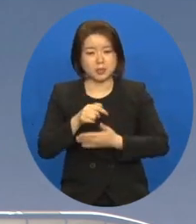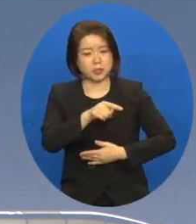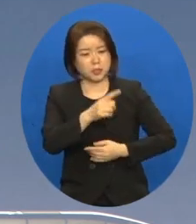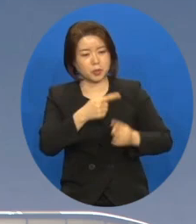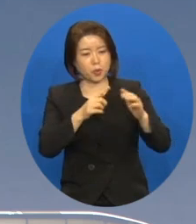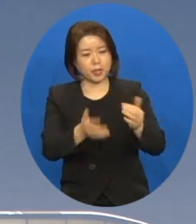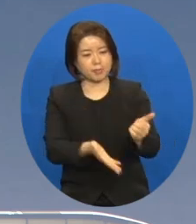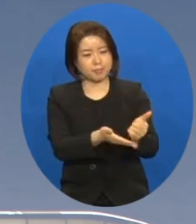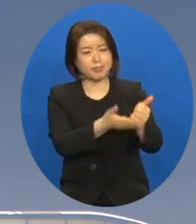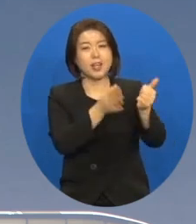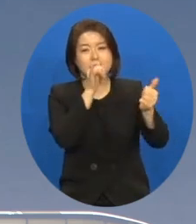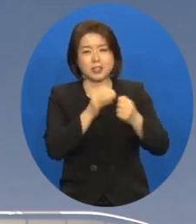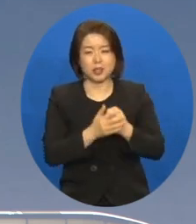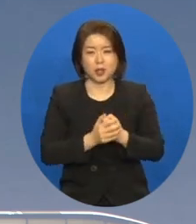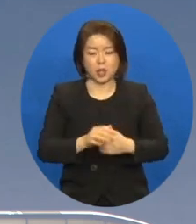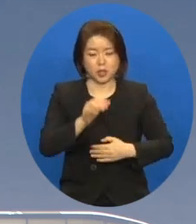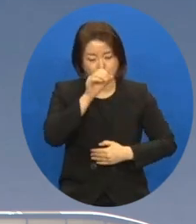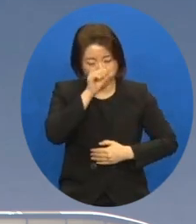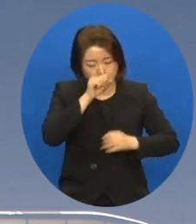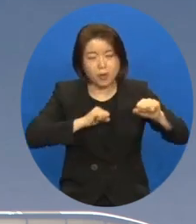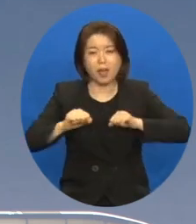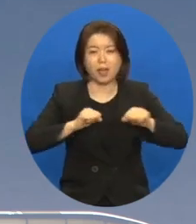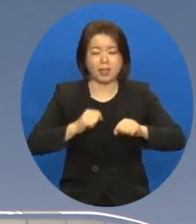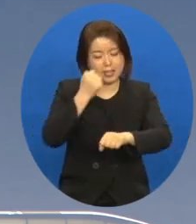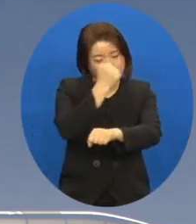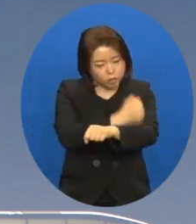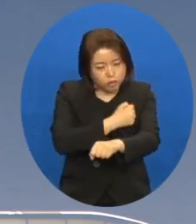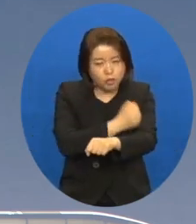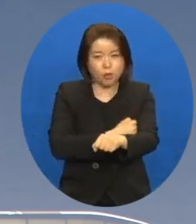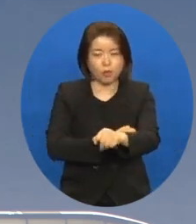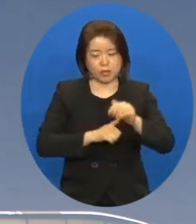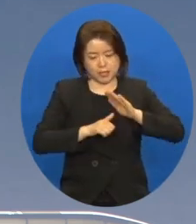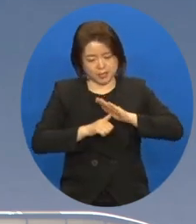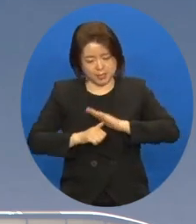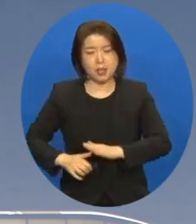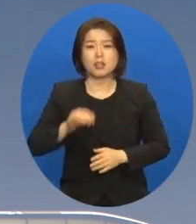칭찬하셨어요. 선한 행위와 수고와